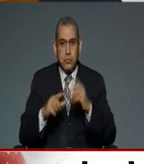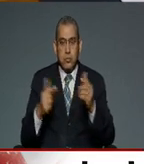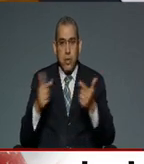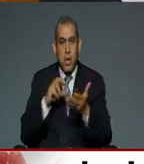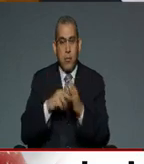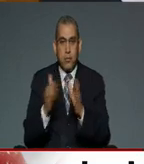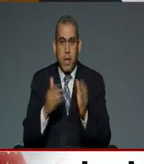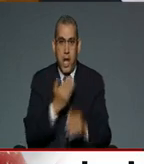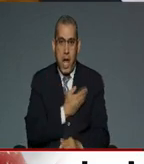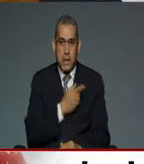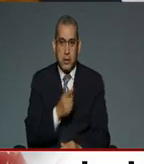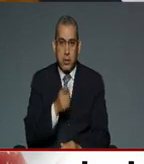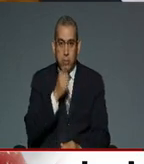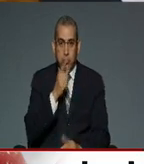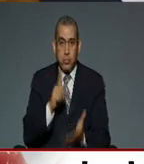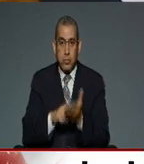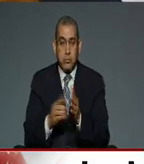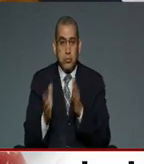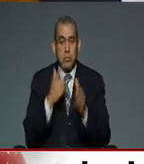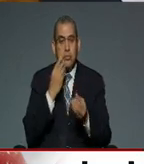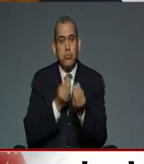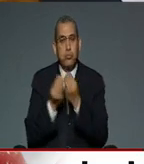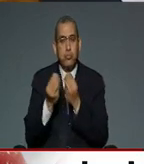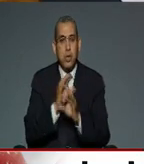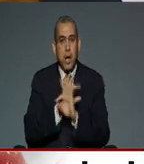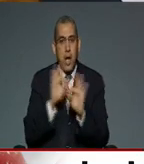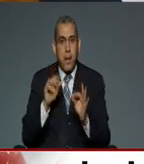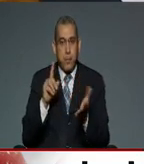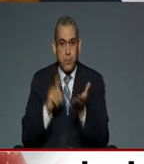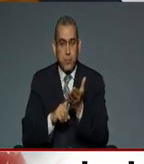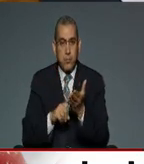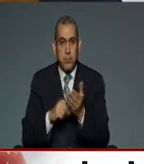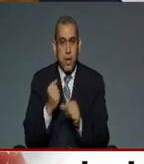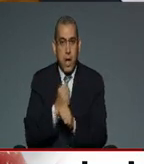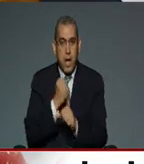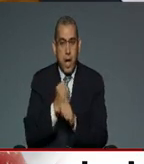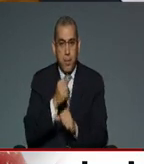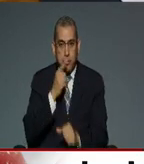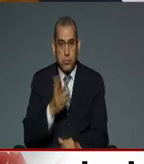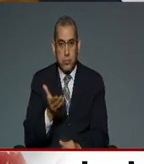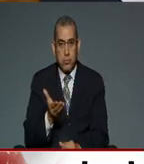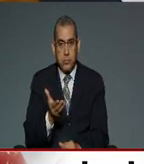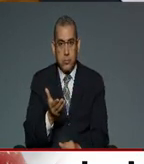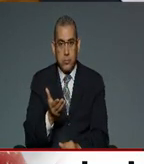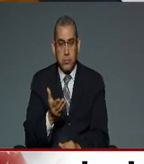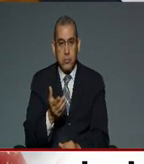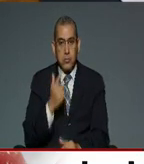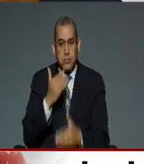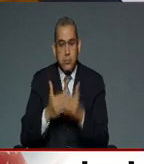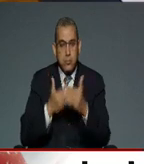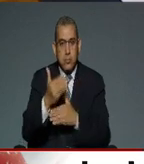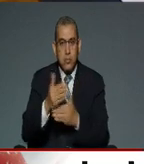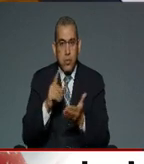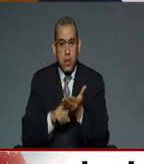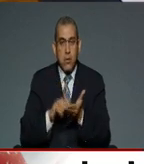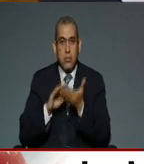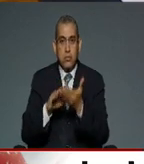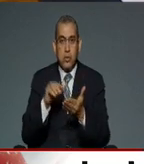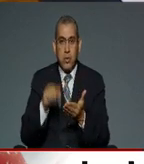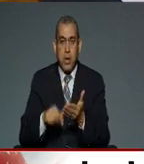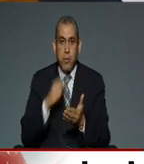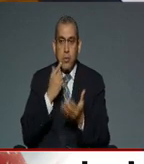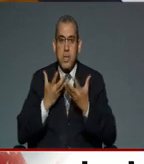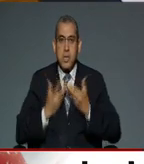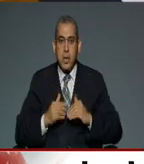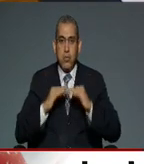غزه كما تطرقنا الى تطورات الاوضاع في منطقه غرب البلقان حيث اكدنا اهميه الدور الصربي في ارساء الاستقرار